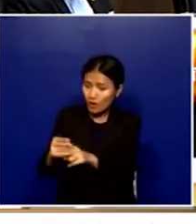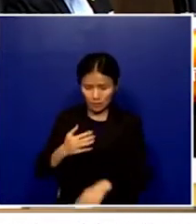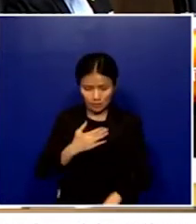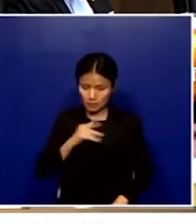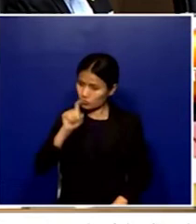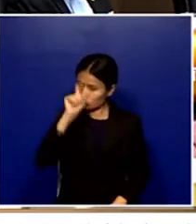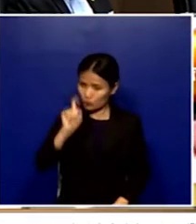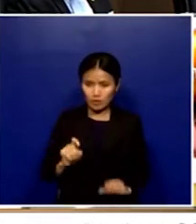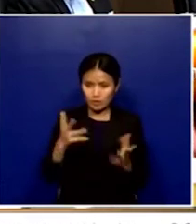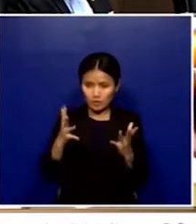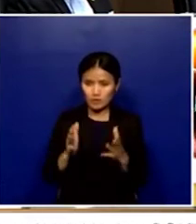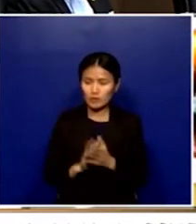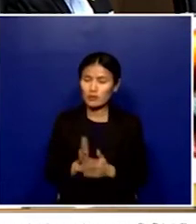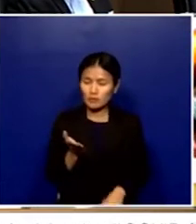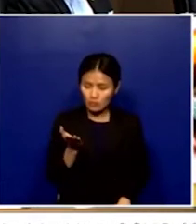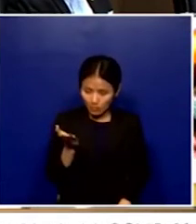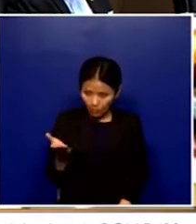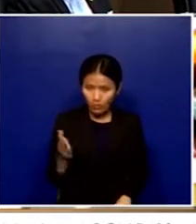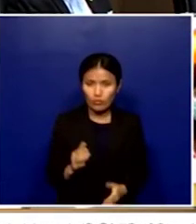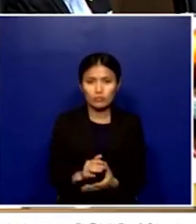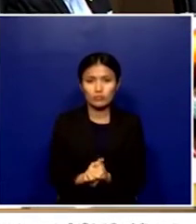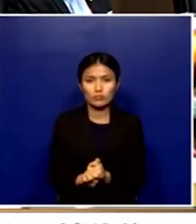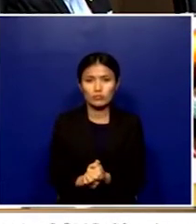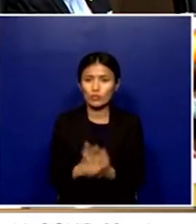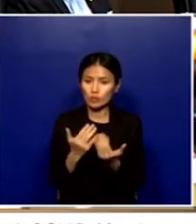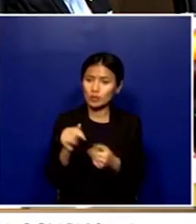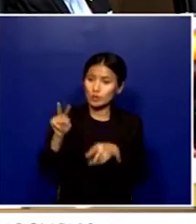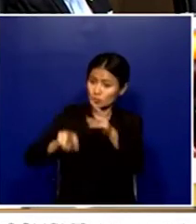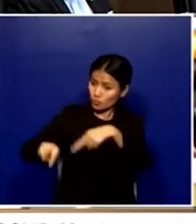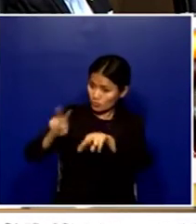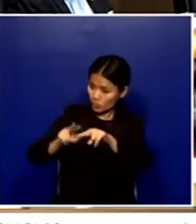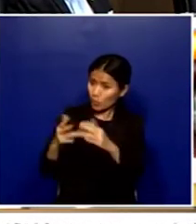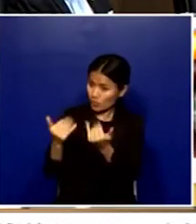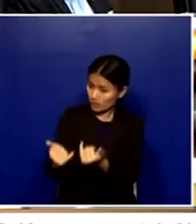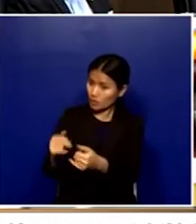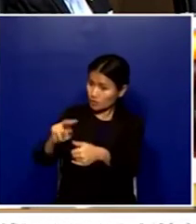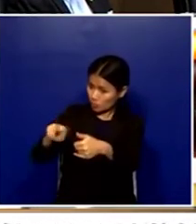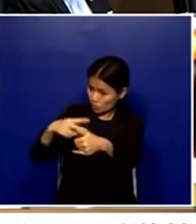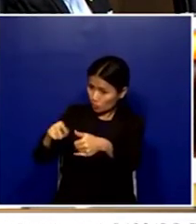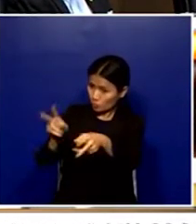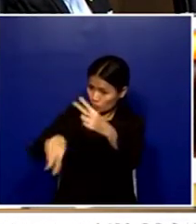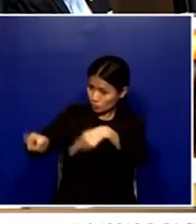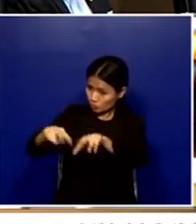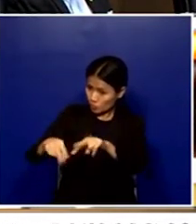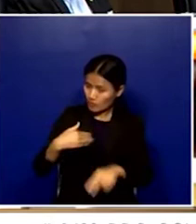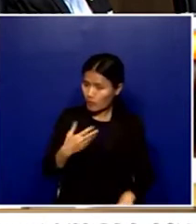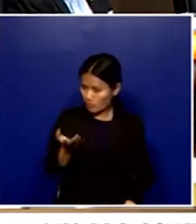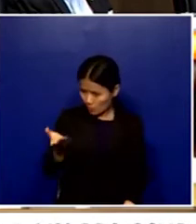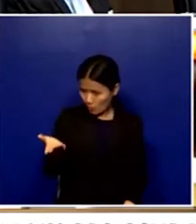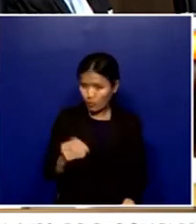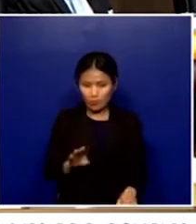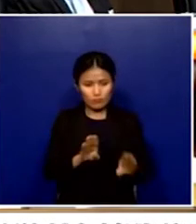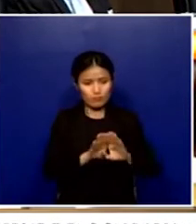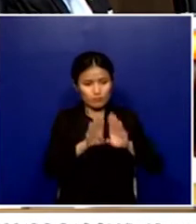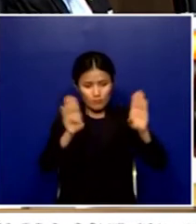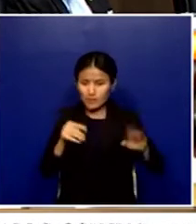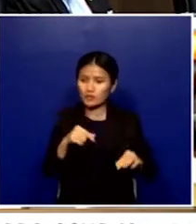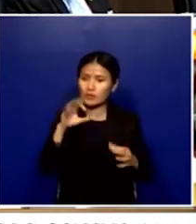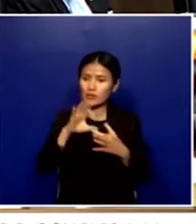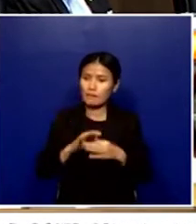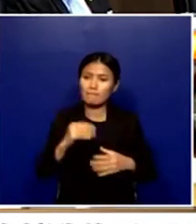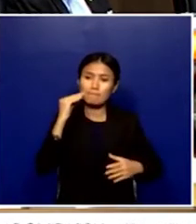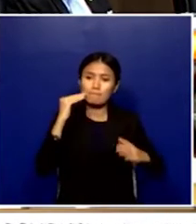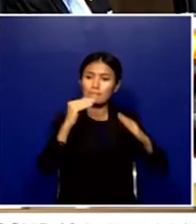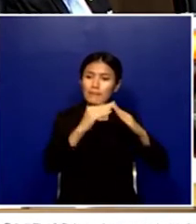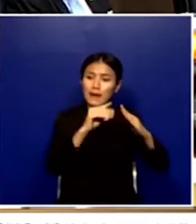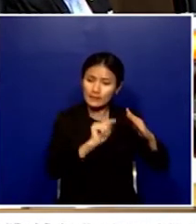ส excitedPCI Bเข้า phrase้อถ Nunวล Links